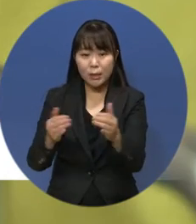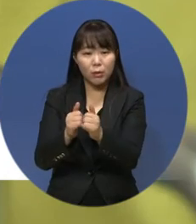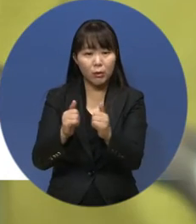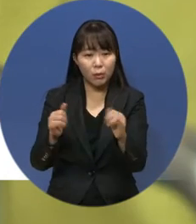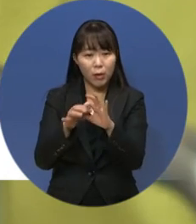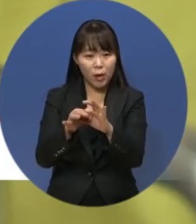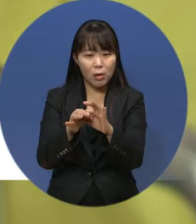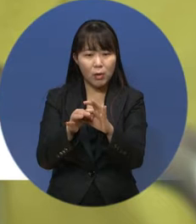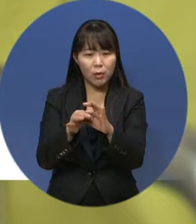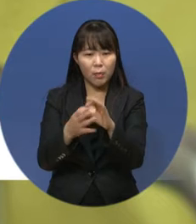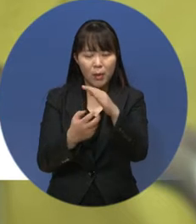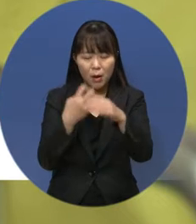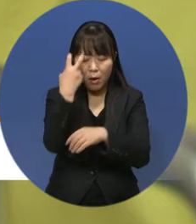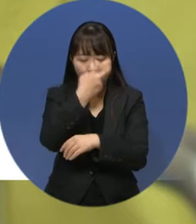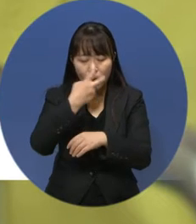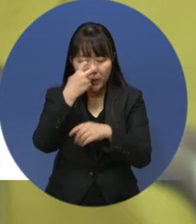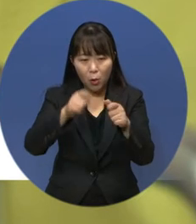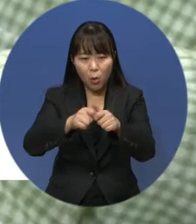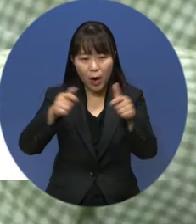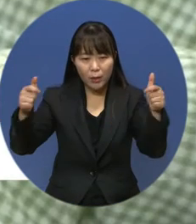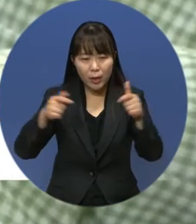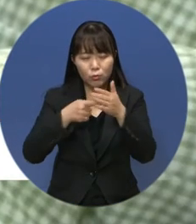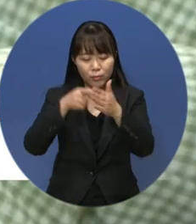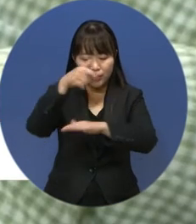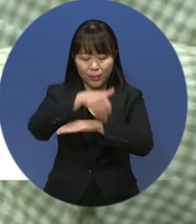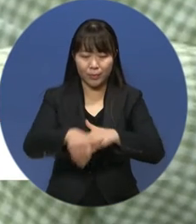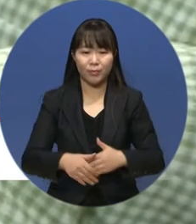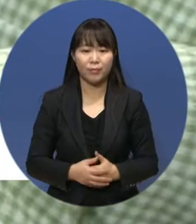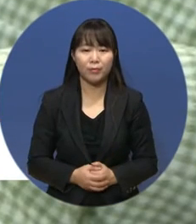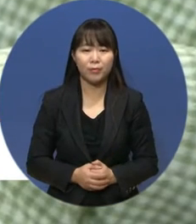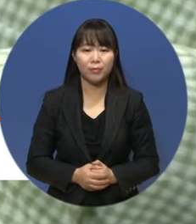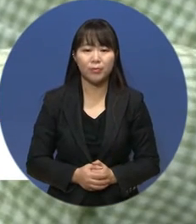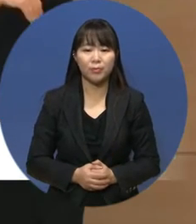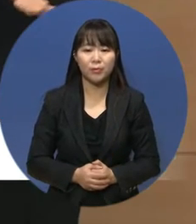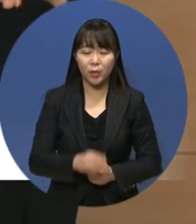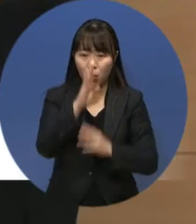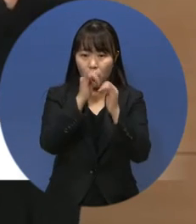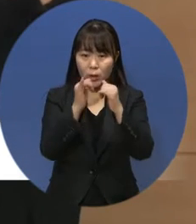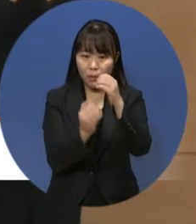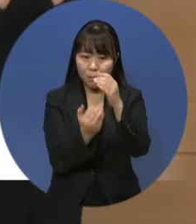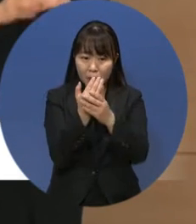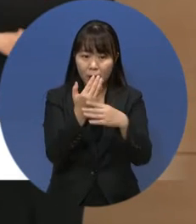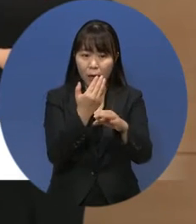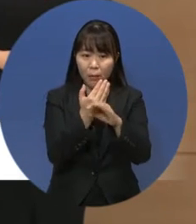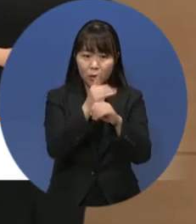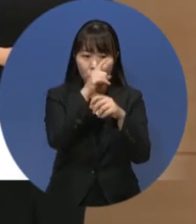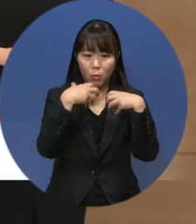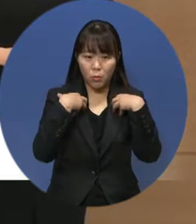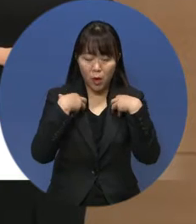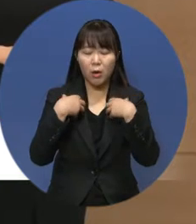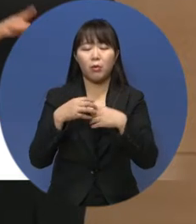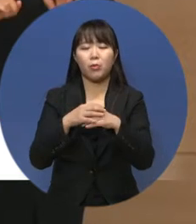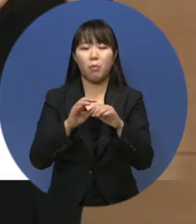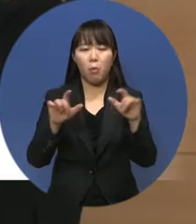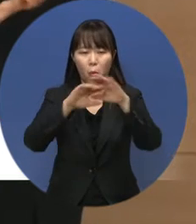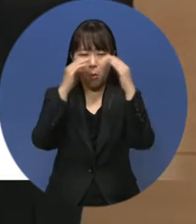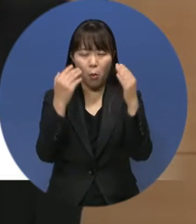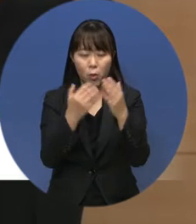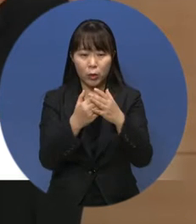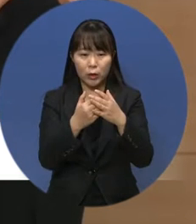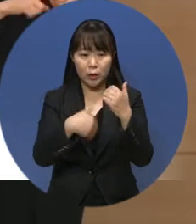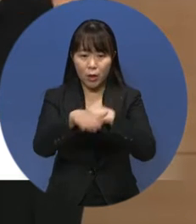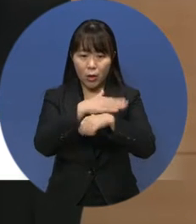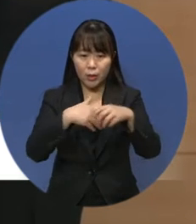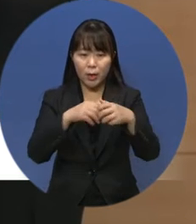선제의 검사 확대를 추진할 계획입니다 환자 발생 시에는 준수 봉과 방 대본의 현장 갱 춤을